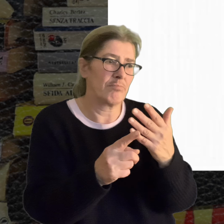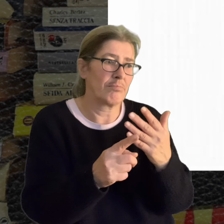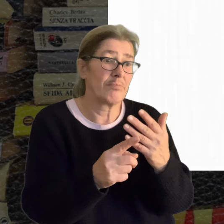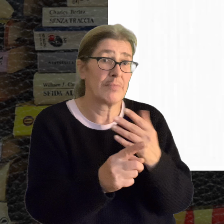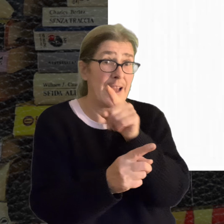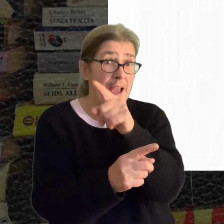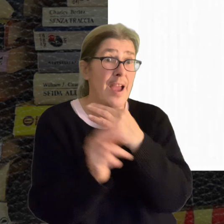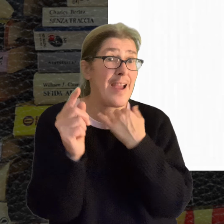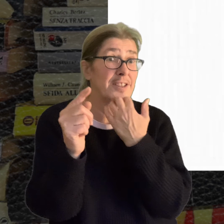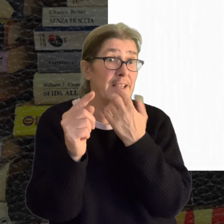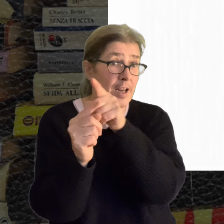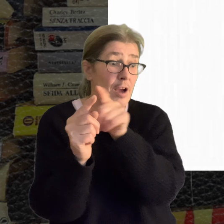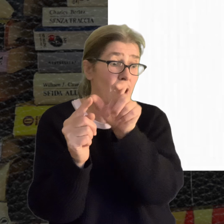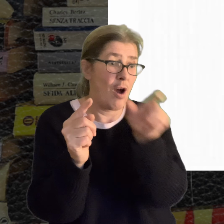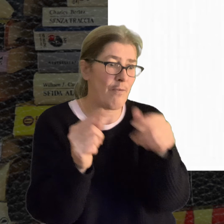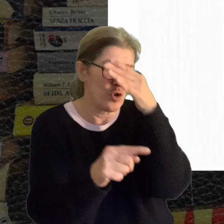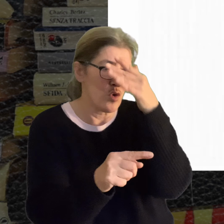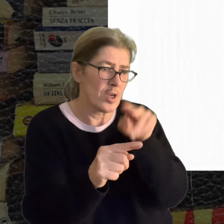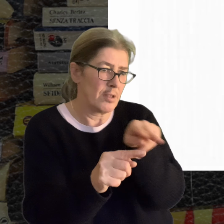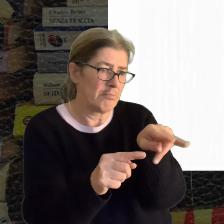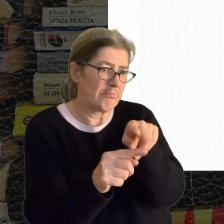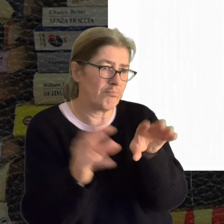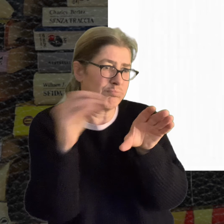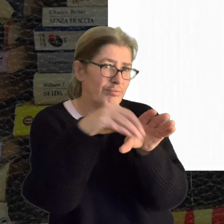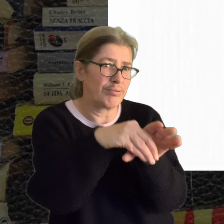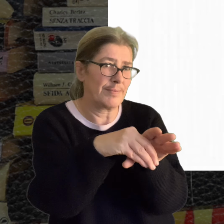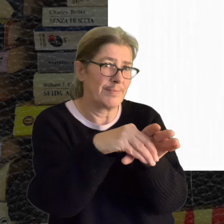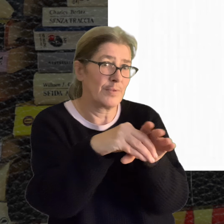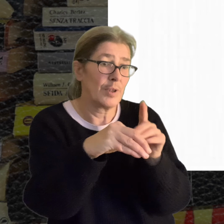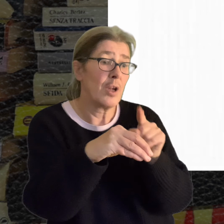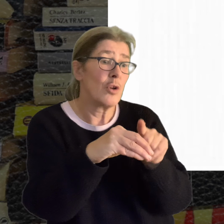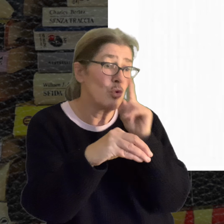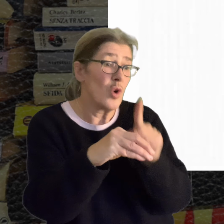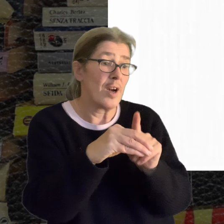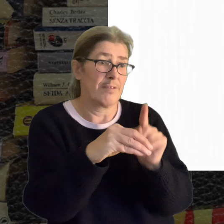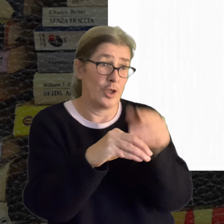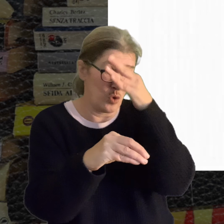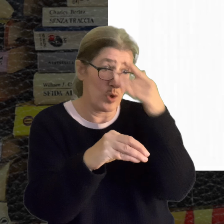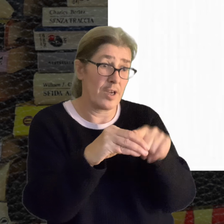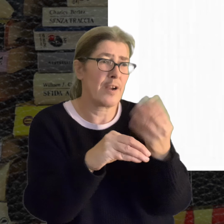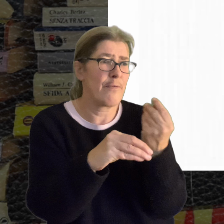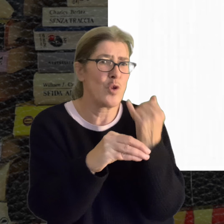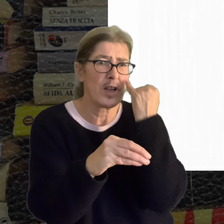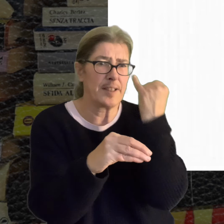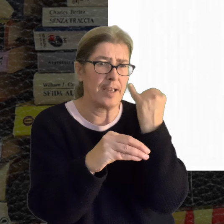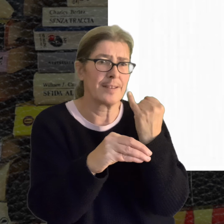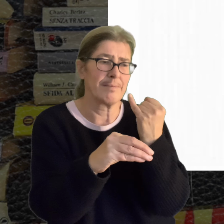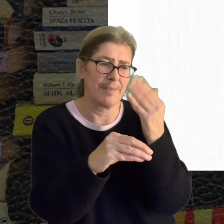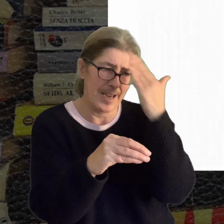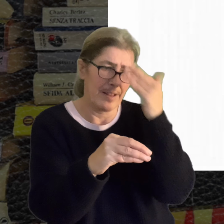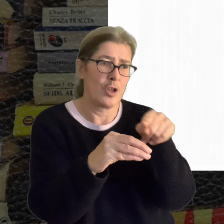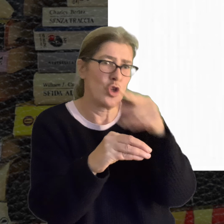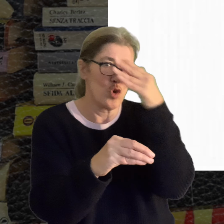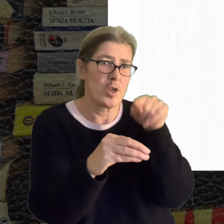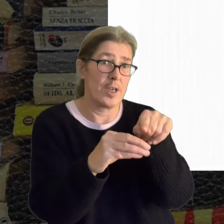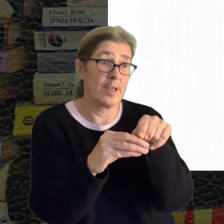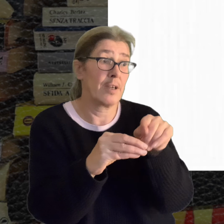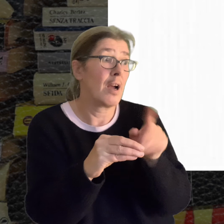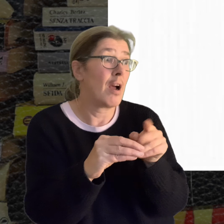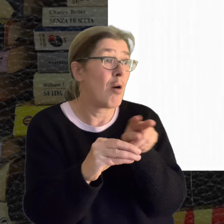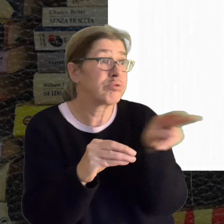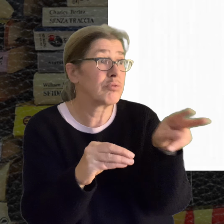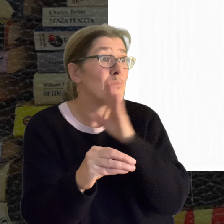wie wenn der Erzähler den Jungen beobachtet und nur den Jungen und nur die Gefühle und Gedanken dieses jungen kennt er kann zwar